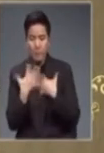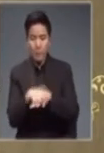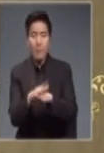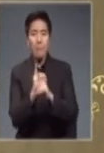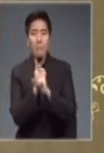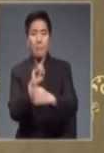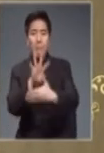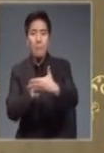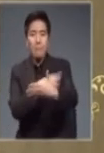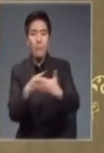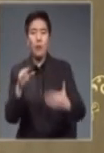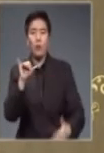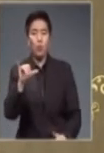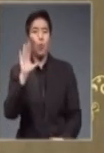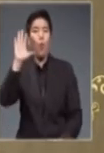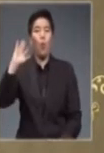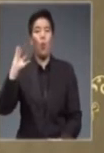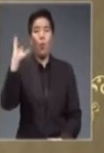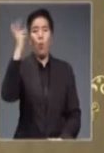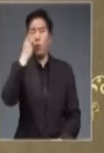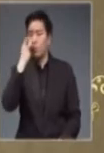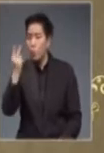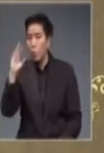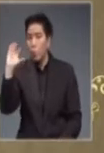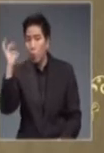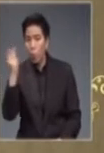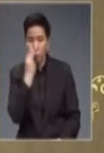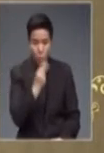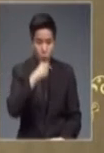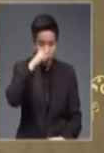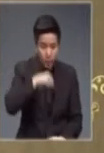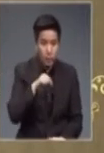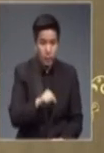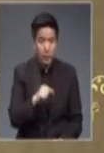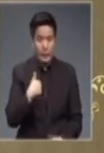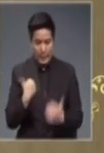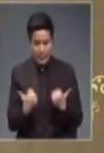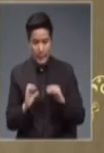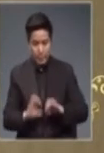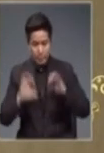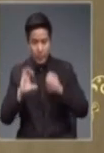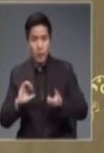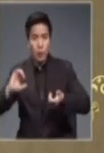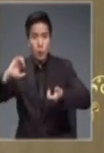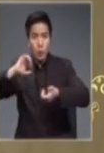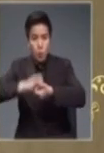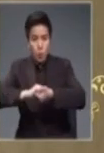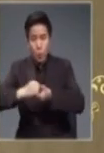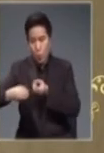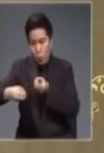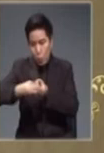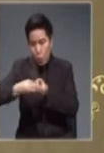างนั้นมันก็จะเกิดการโทษกันไปมานะครับไม่เกิดความร่วมมือไม่นำไปถูกการปฏิบัติไม่ได้ผลลัพธ์ไปรูปธรรมเสียทีนะครับ